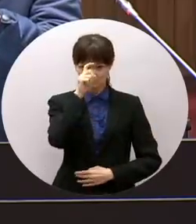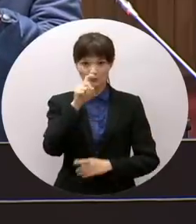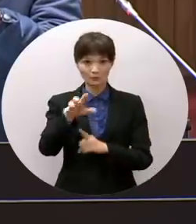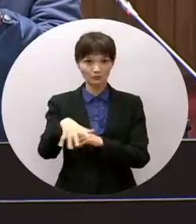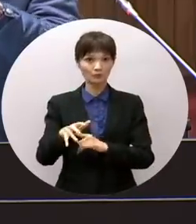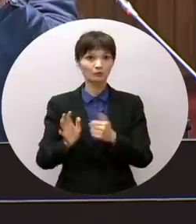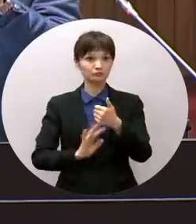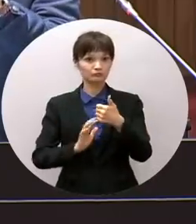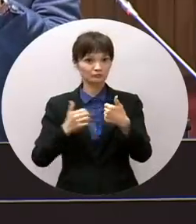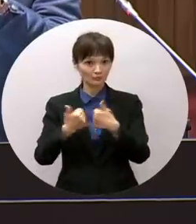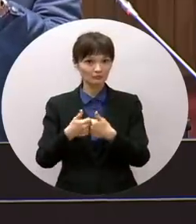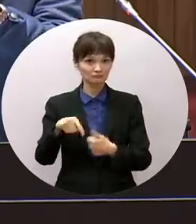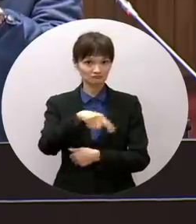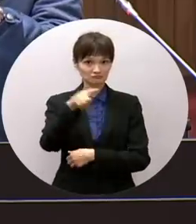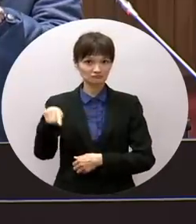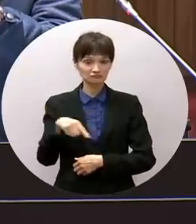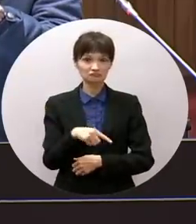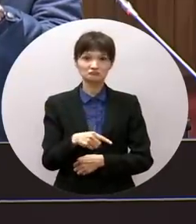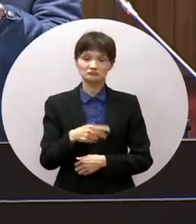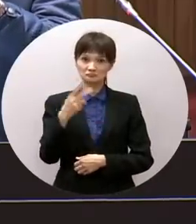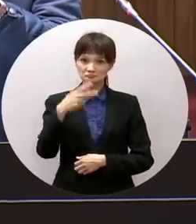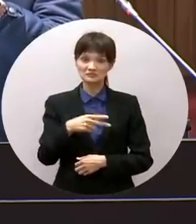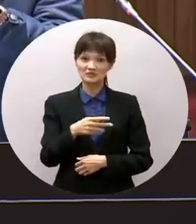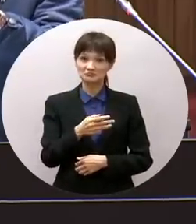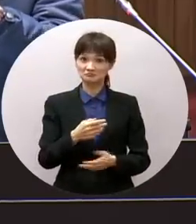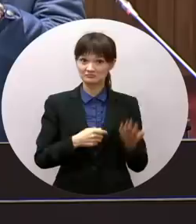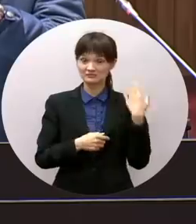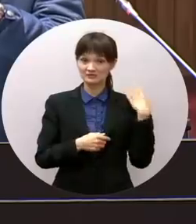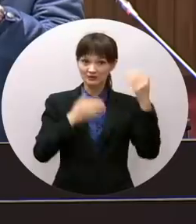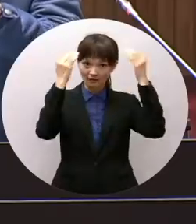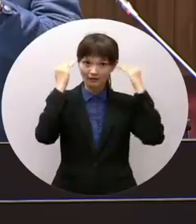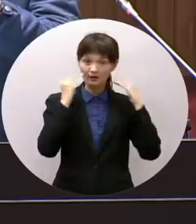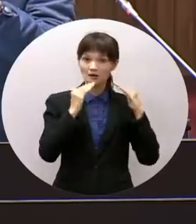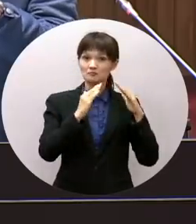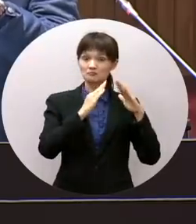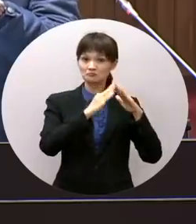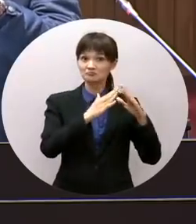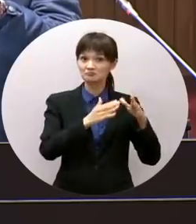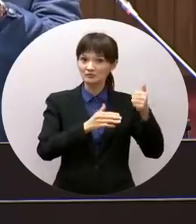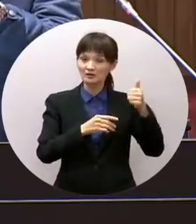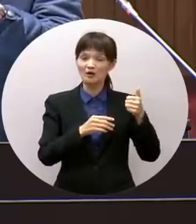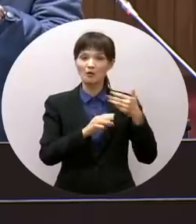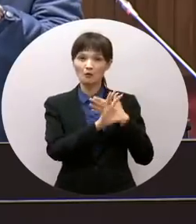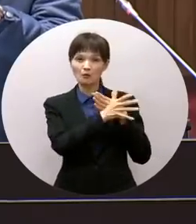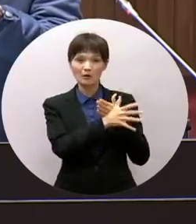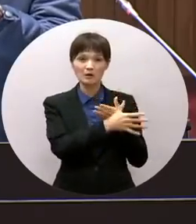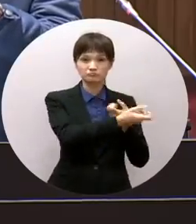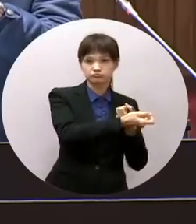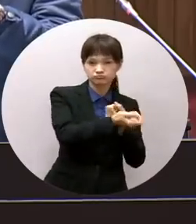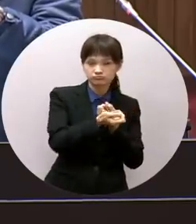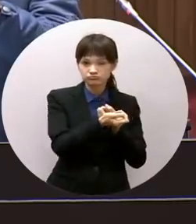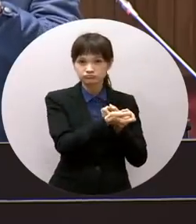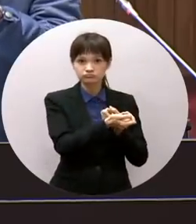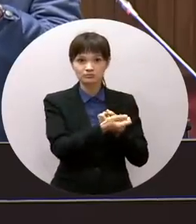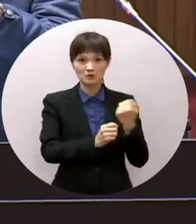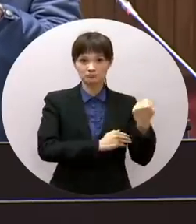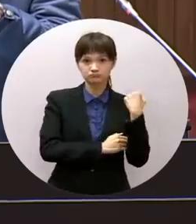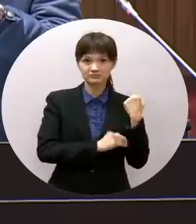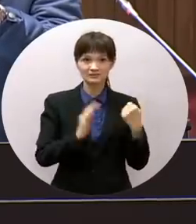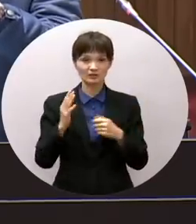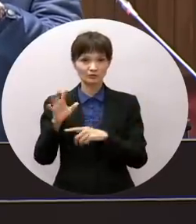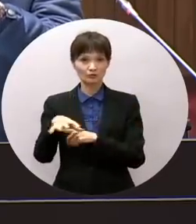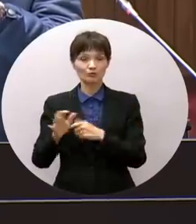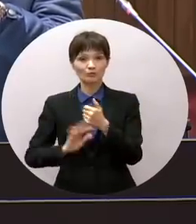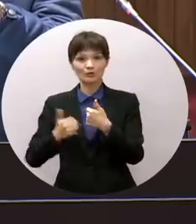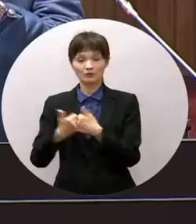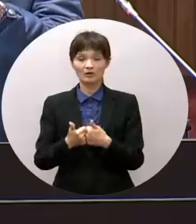会不要再发生韩国瑜市长到国外拼命在推销，但是我们农委会拼命在扯后腿